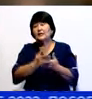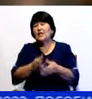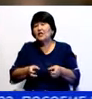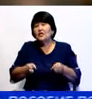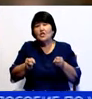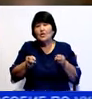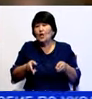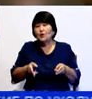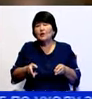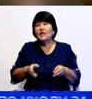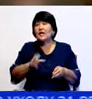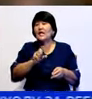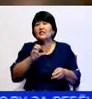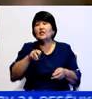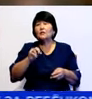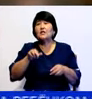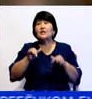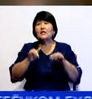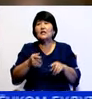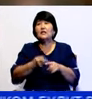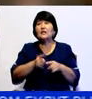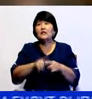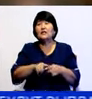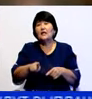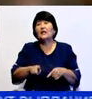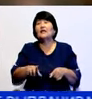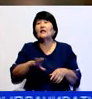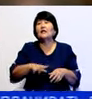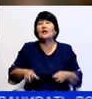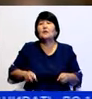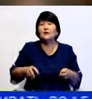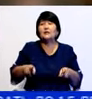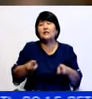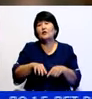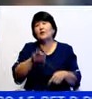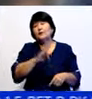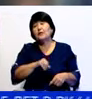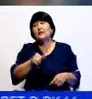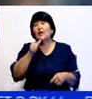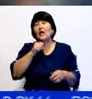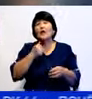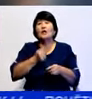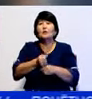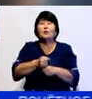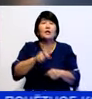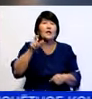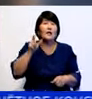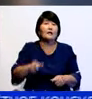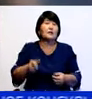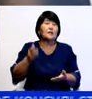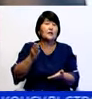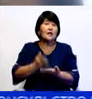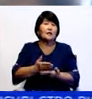террористические и экстремистские преступления, рецидивисты, а также применявшие пытки. Без адамгершілік таныта